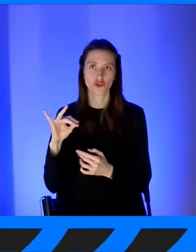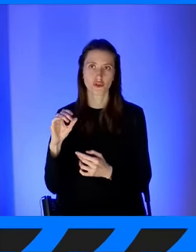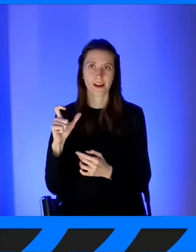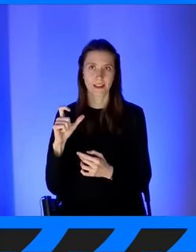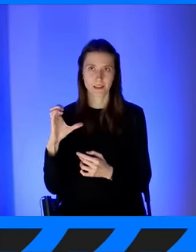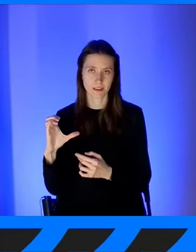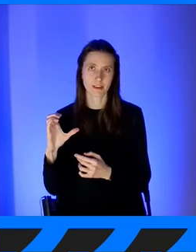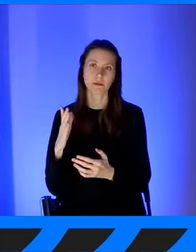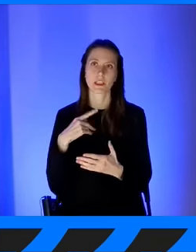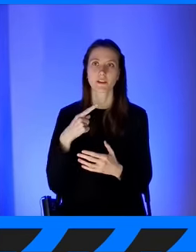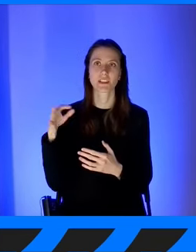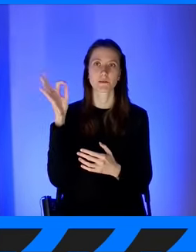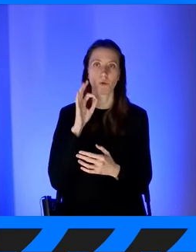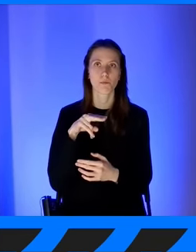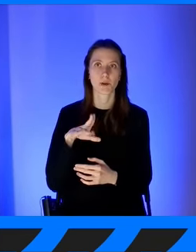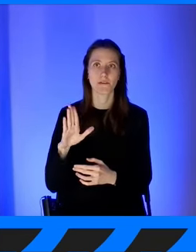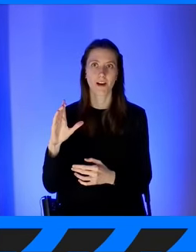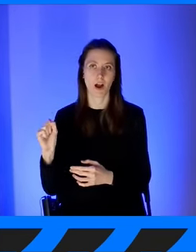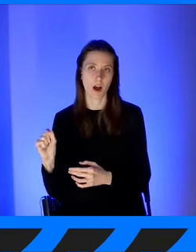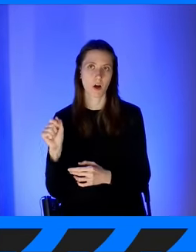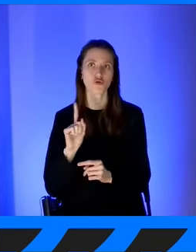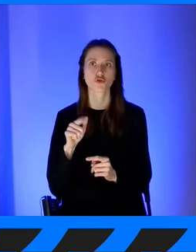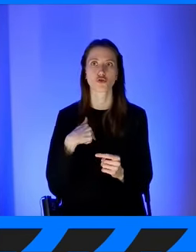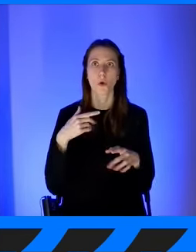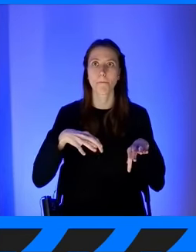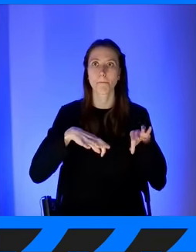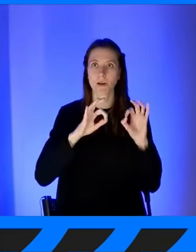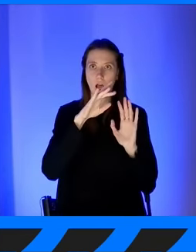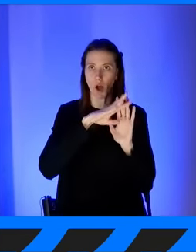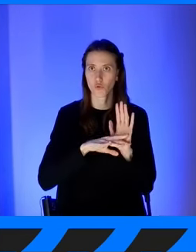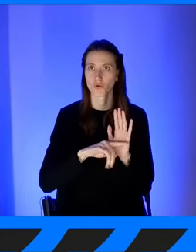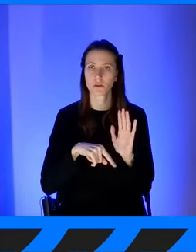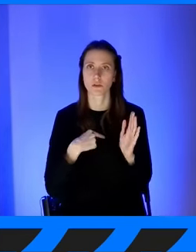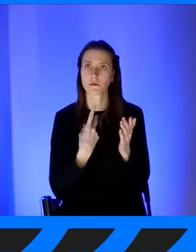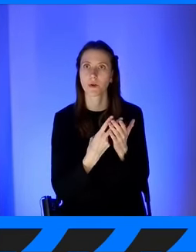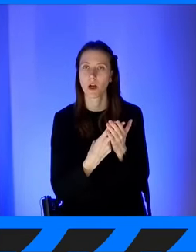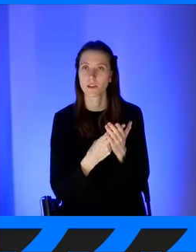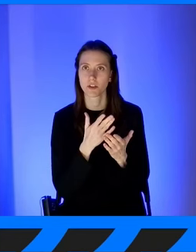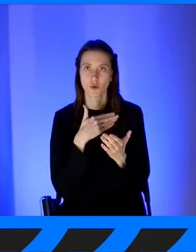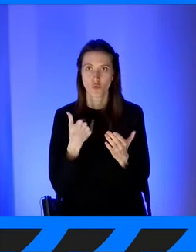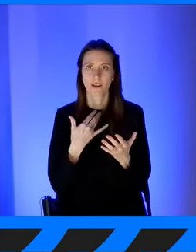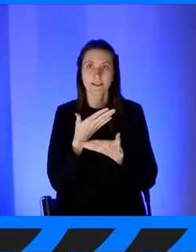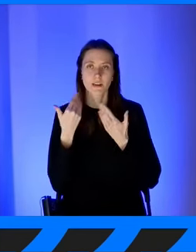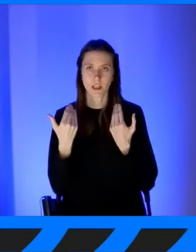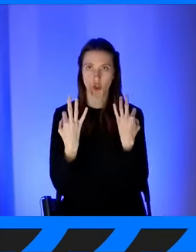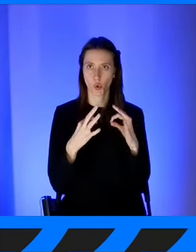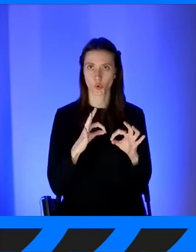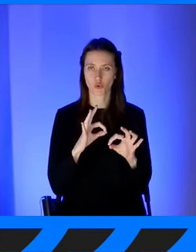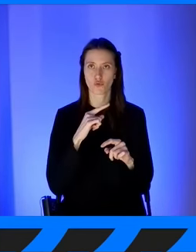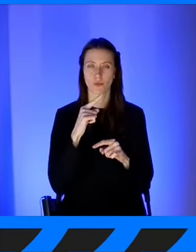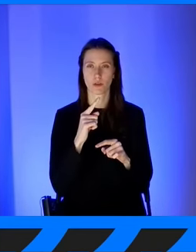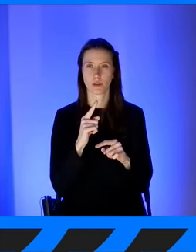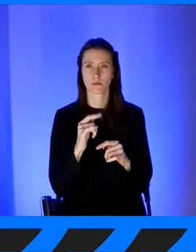вот если вспомнить PWA, что нам предоставляет браузер. То есть мы не получаем доступ, получается, к Face ID через браузер.